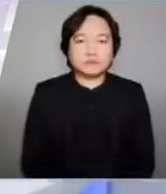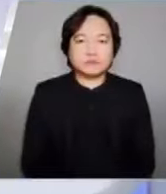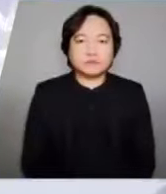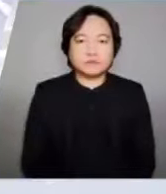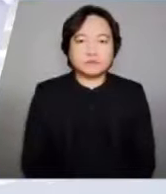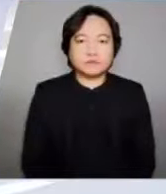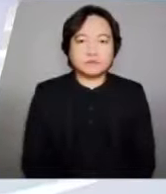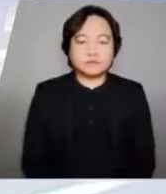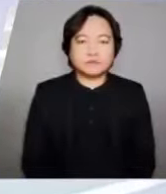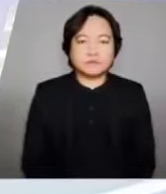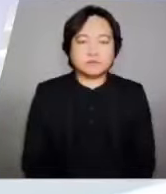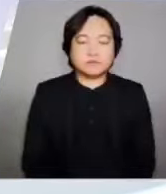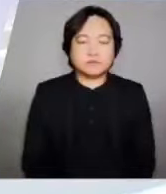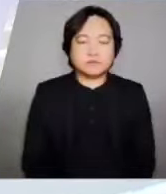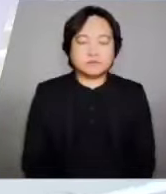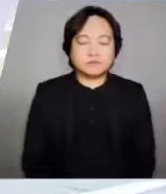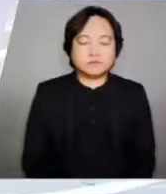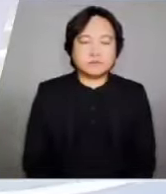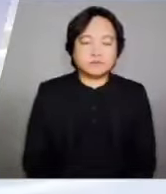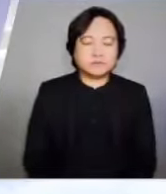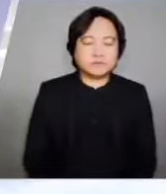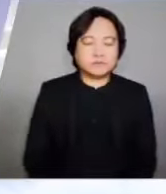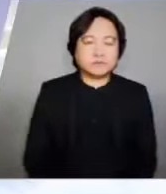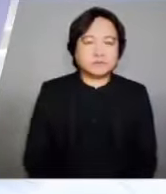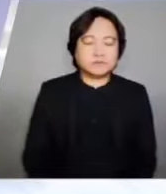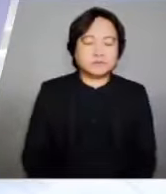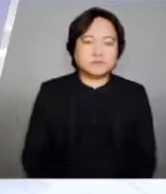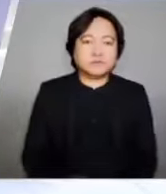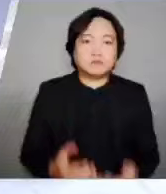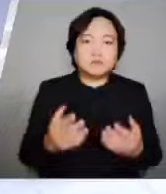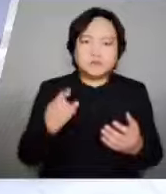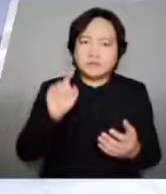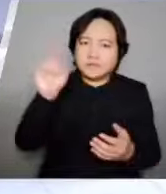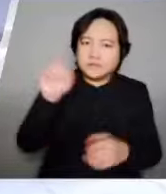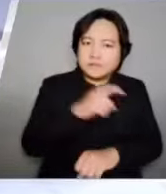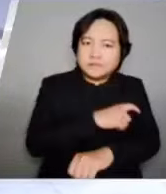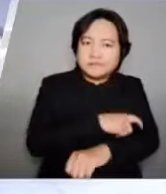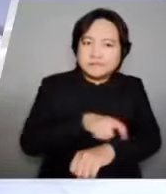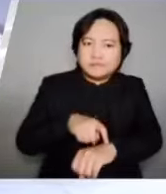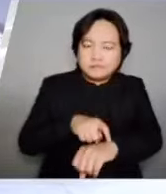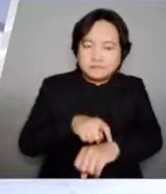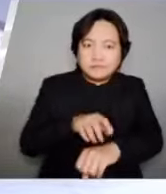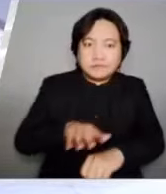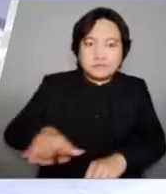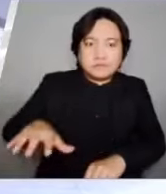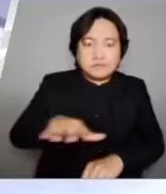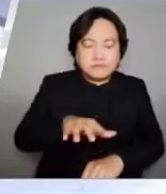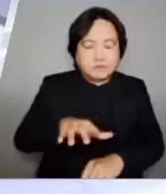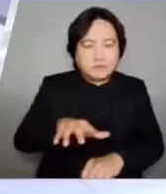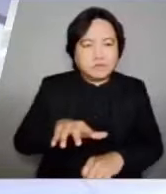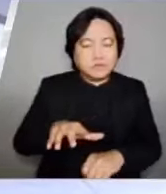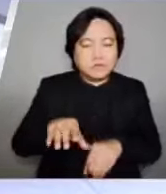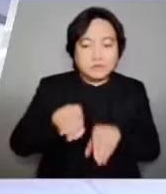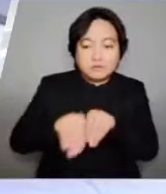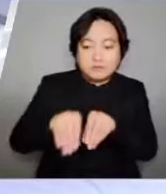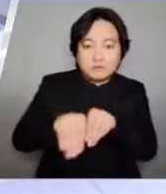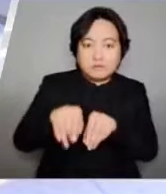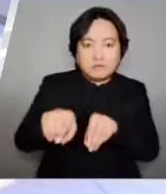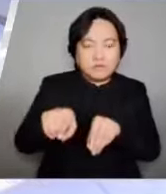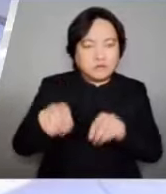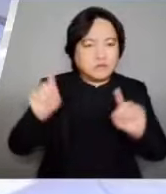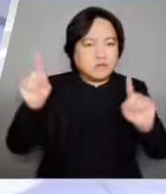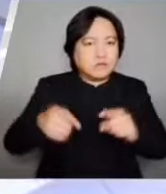Nagbukang ilog ang mga palayan at barangay sa Palawan dahil sa walang humpay na pag-ulang dala ng habagat na pinaiigting ng dalawang